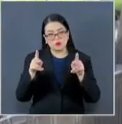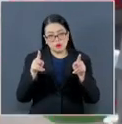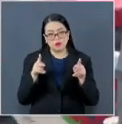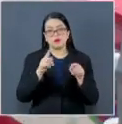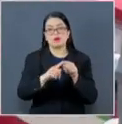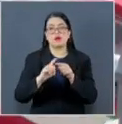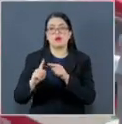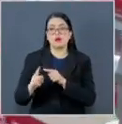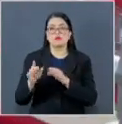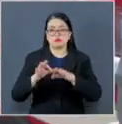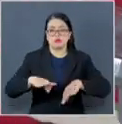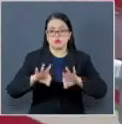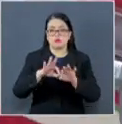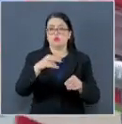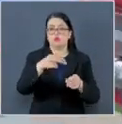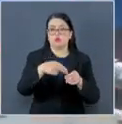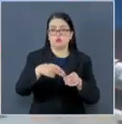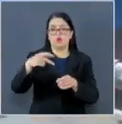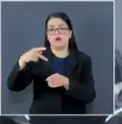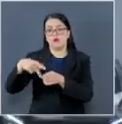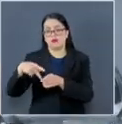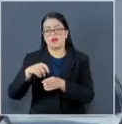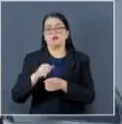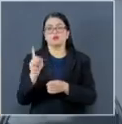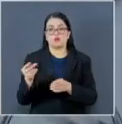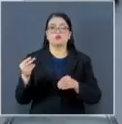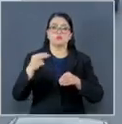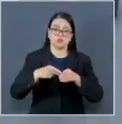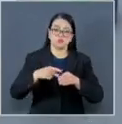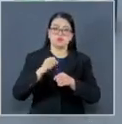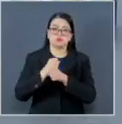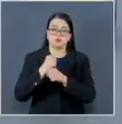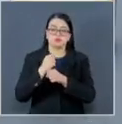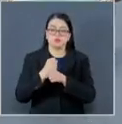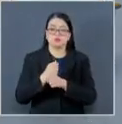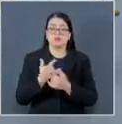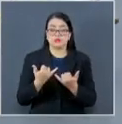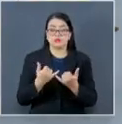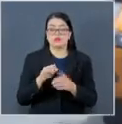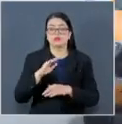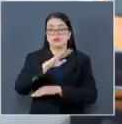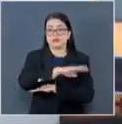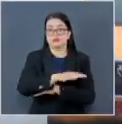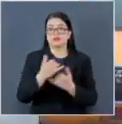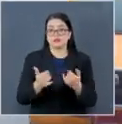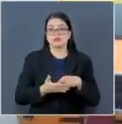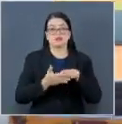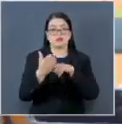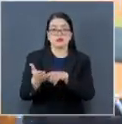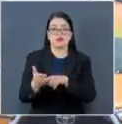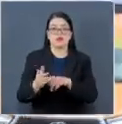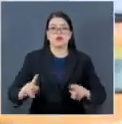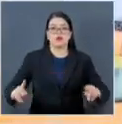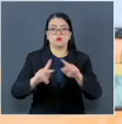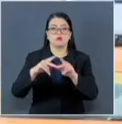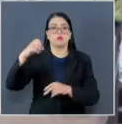ใจแหละว่าจำเป็นต้องใช้เชื้อเพลิงนะคะมาบริการลูกค้าก็บอกเลยว่าเดี๋ยวช่วงสายวันนี้จะไปกระทรวงพลังงาน